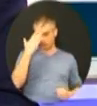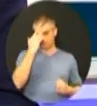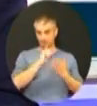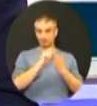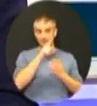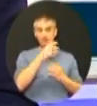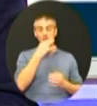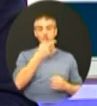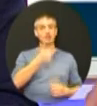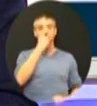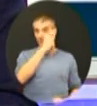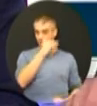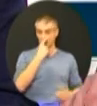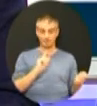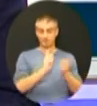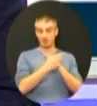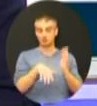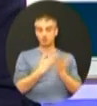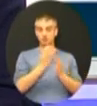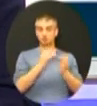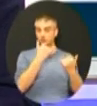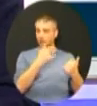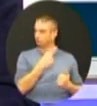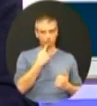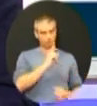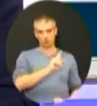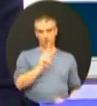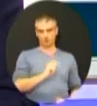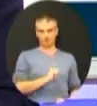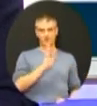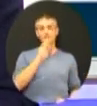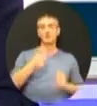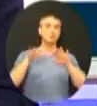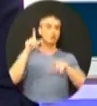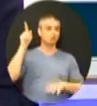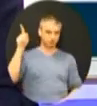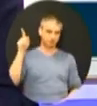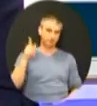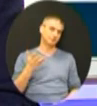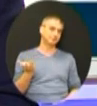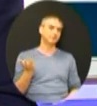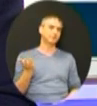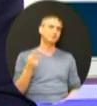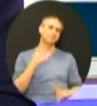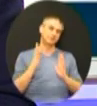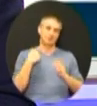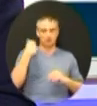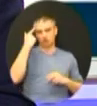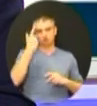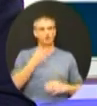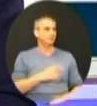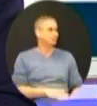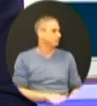המשרד הזה שאם תשאל את הסר אם הוא היה מחליף את היץ את המשפטית הנוכחית שלו הוא הה המכה שלו וגם על ראש הממשלה זאת א ככה אני מעריך